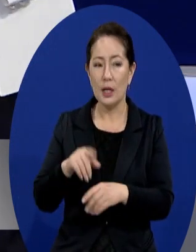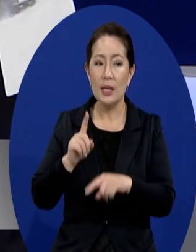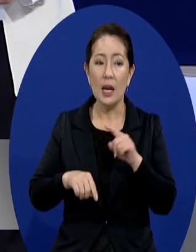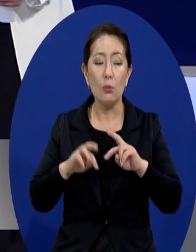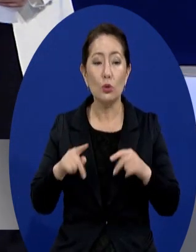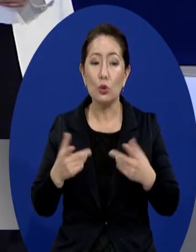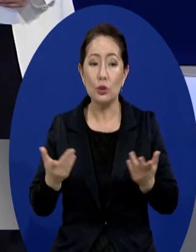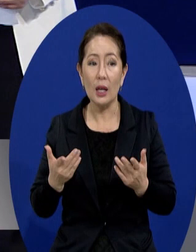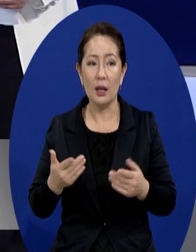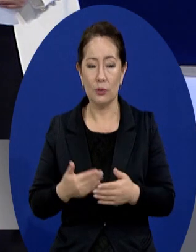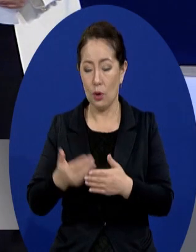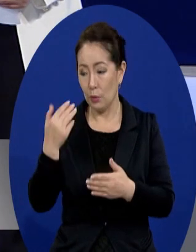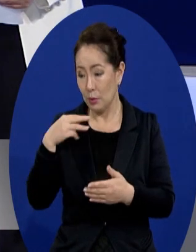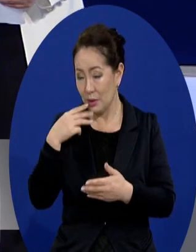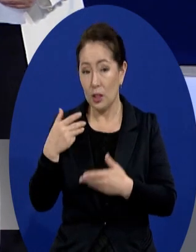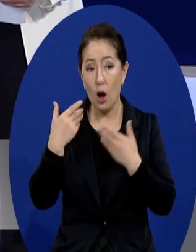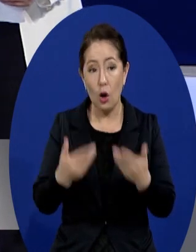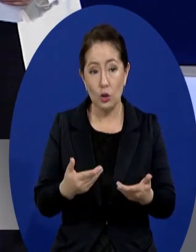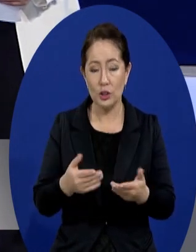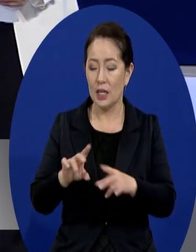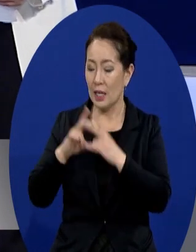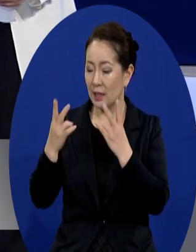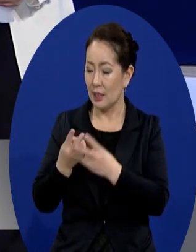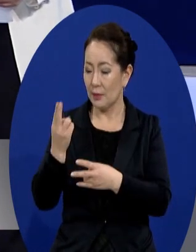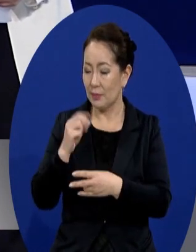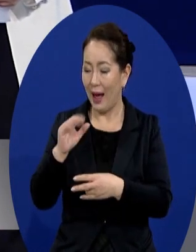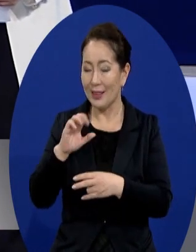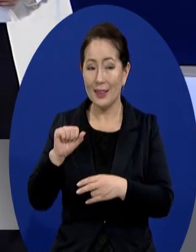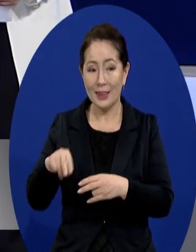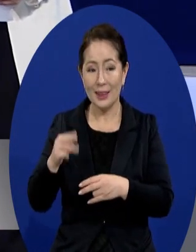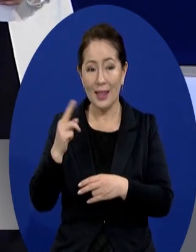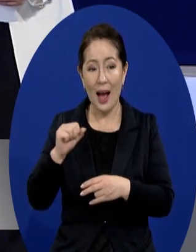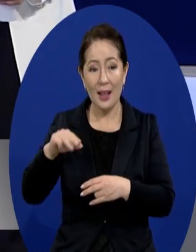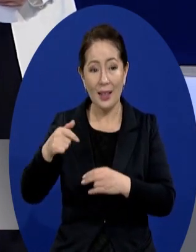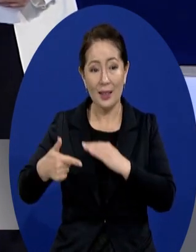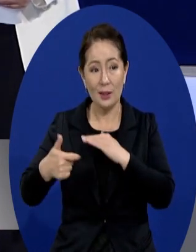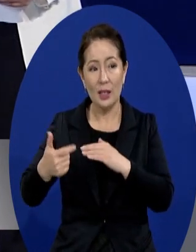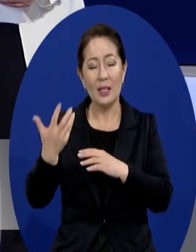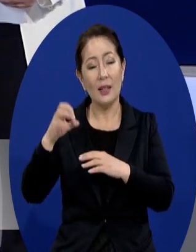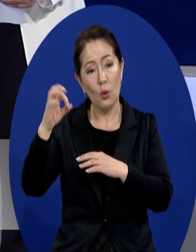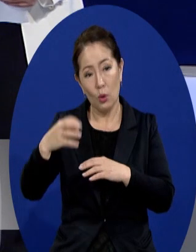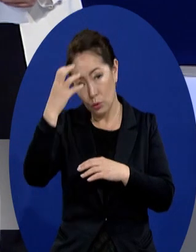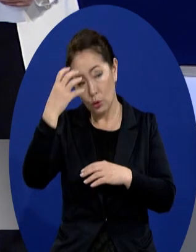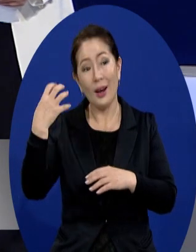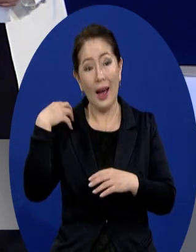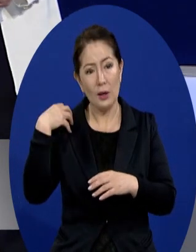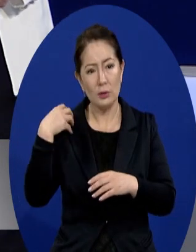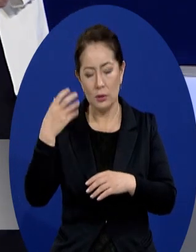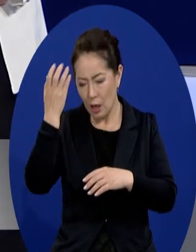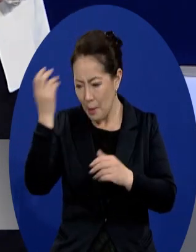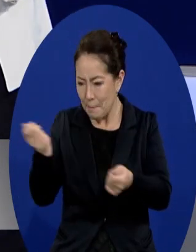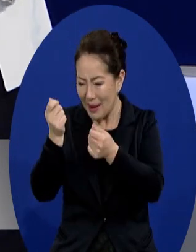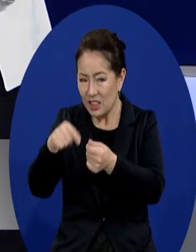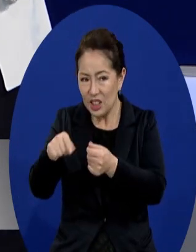орсон гэдгийг бид өмнө нь мэдээлсэн. Өөрөөр хэлбэл нийгмийн даатгалын шимтгэлийн 50% нь төрөөс даана гэсэн байгаа. Яагаад малчтын нийгмийн